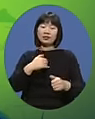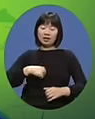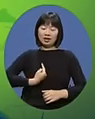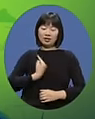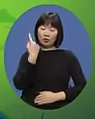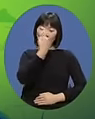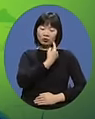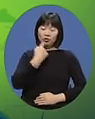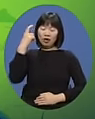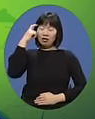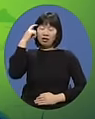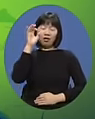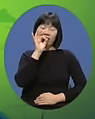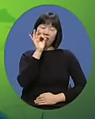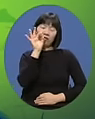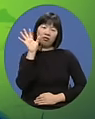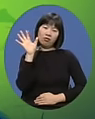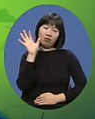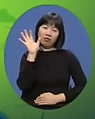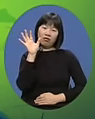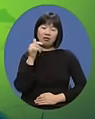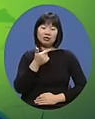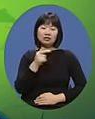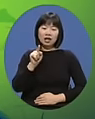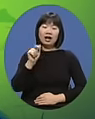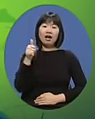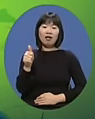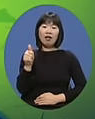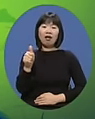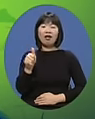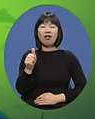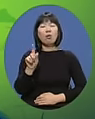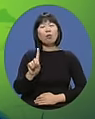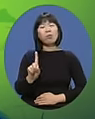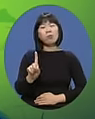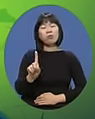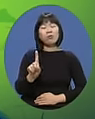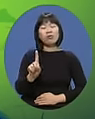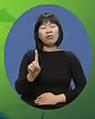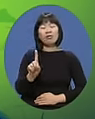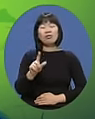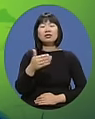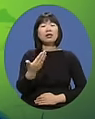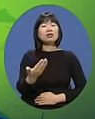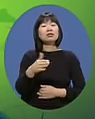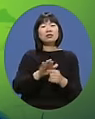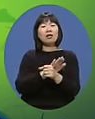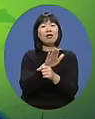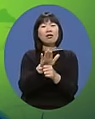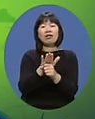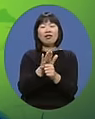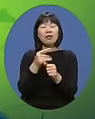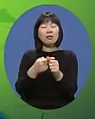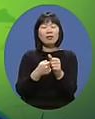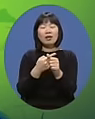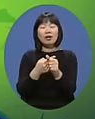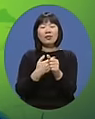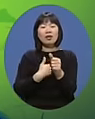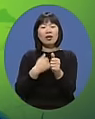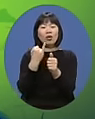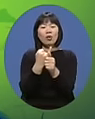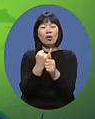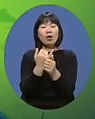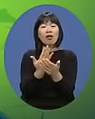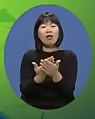자신의 얼굴이라고는 꿈에도 생각하지 못한 나르시스, 그만. 당신을 사랑하게 됐습니다. 나와